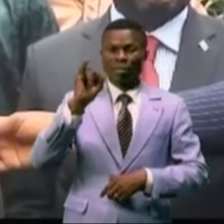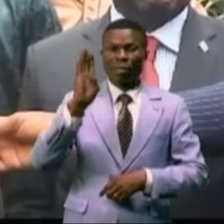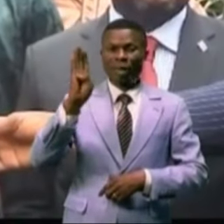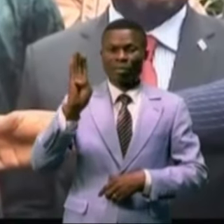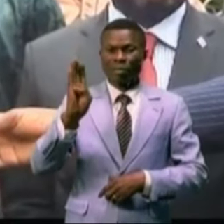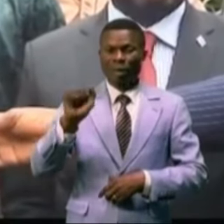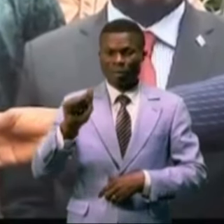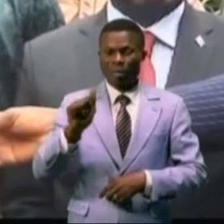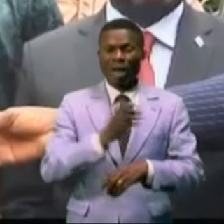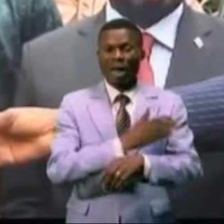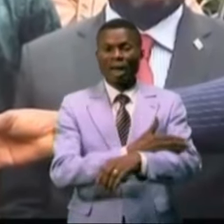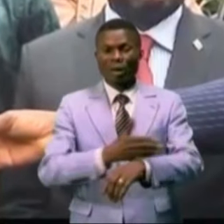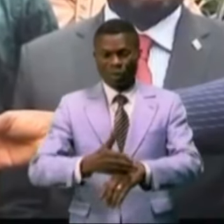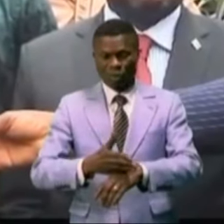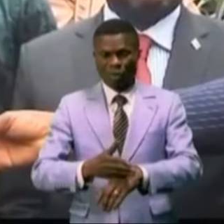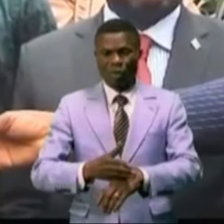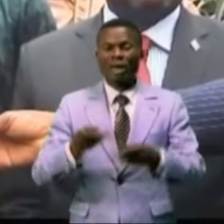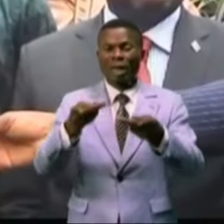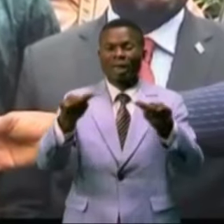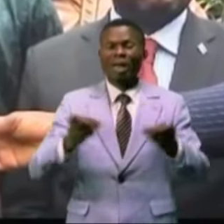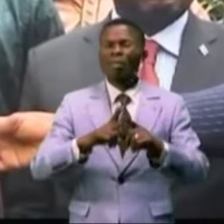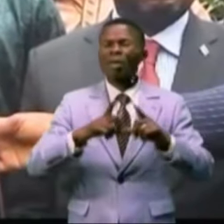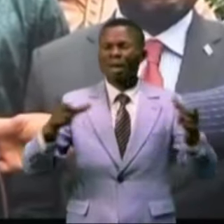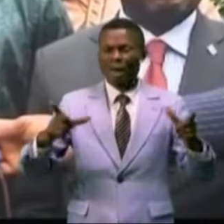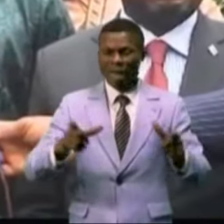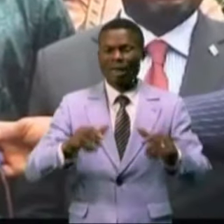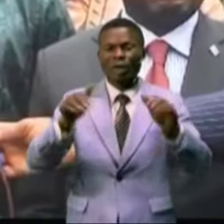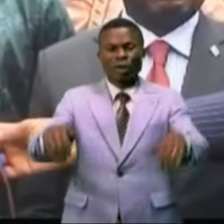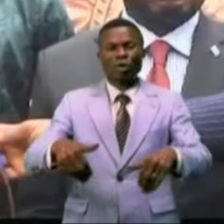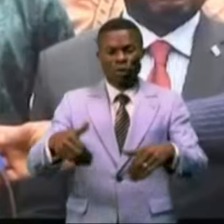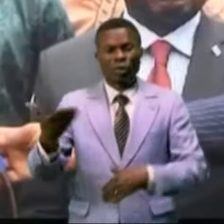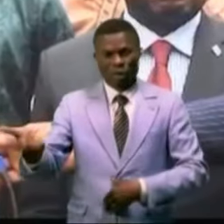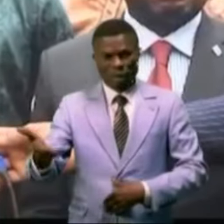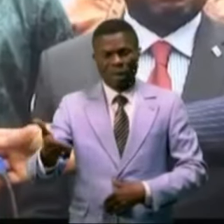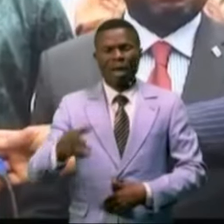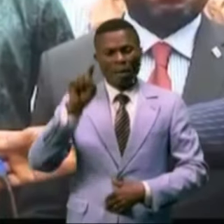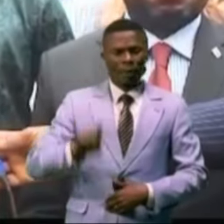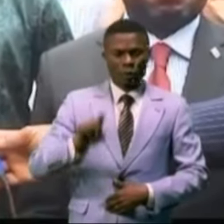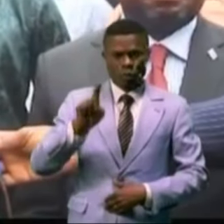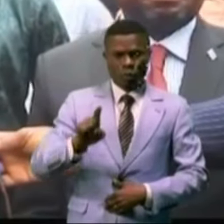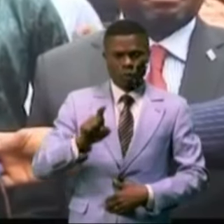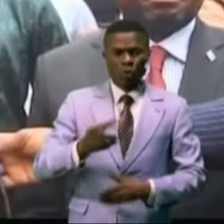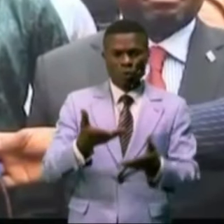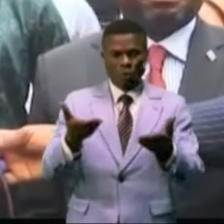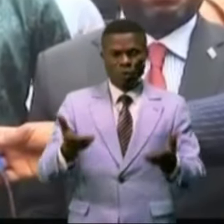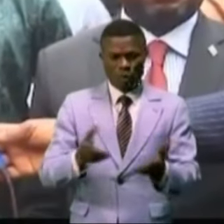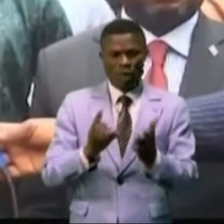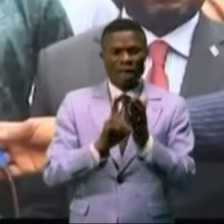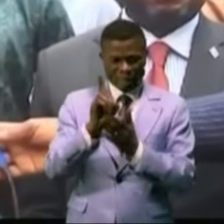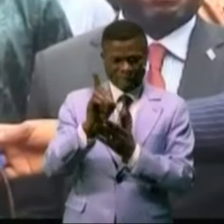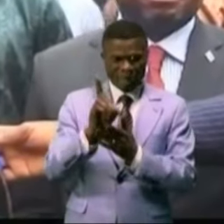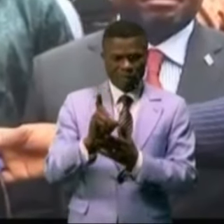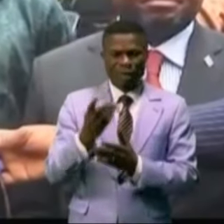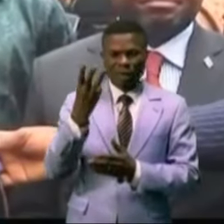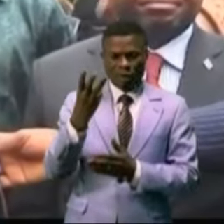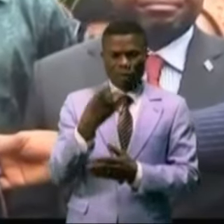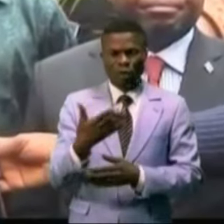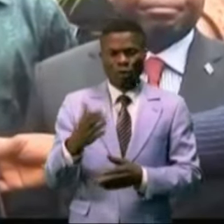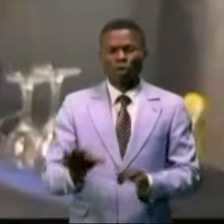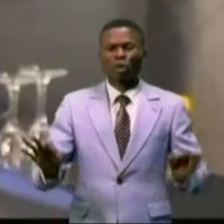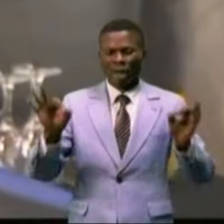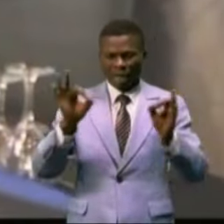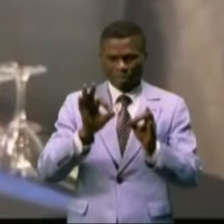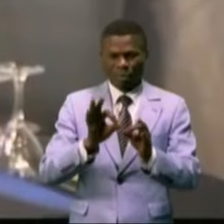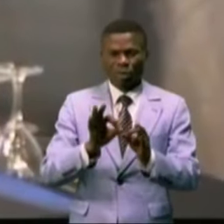Puisque chez nous, nous devons les espaces verts, nous en avons. Et nous avons intérêt à pouvoir développer ces trois secteurs avec les partenaires qui